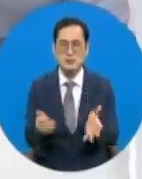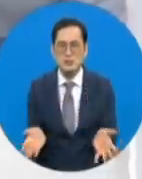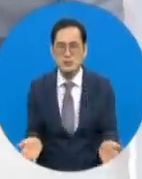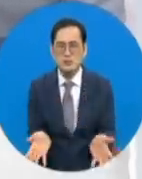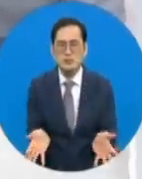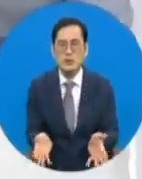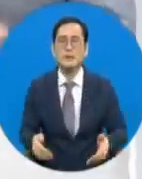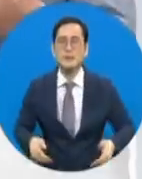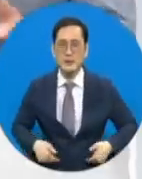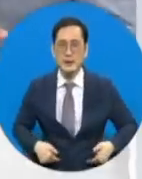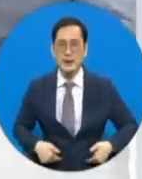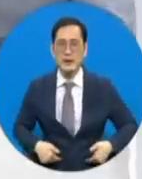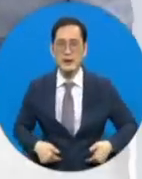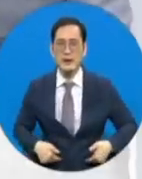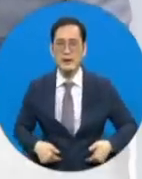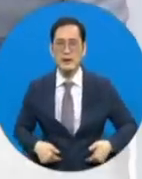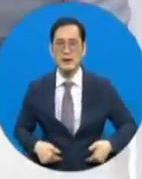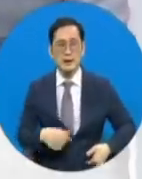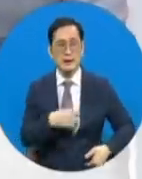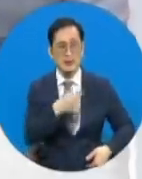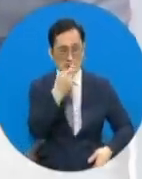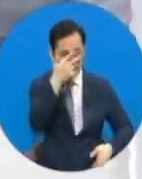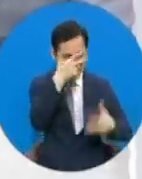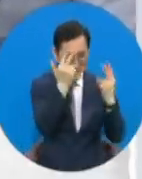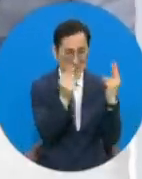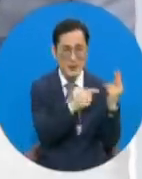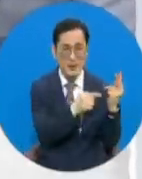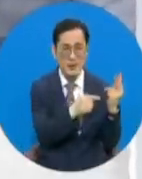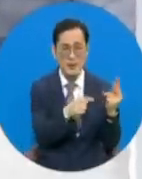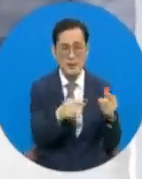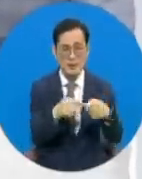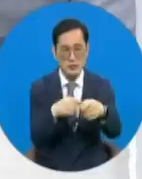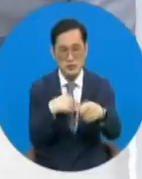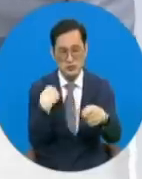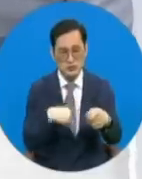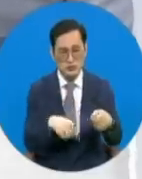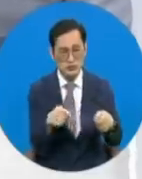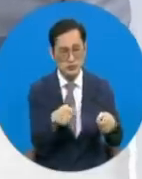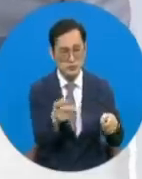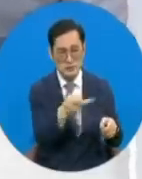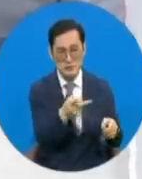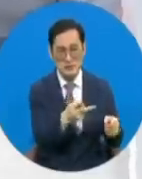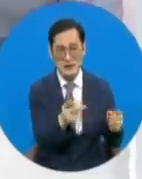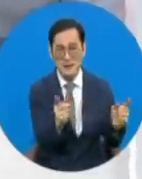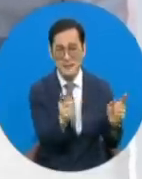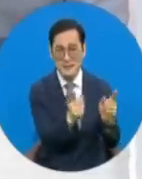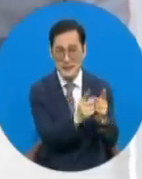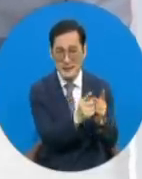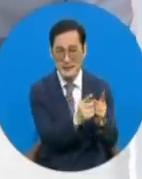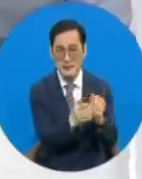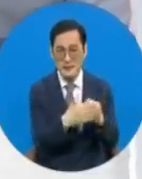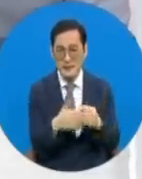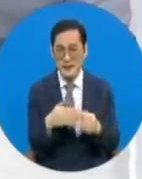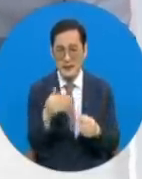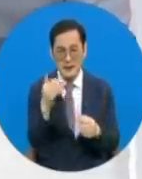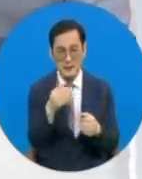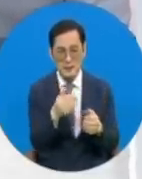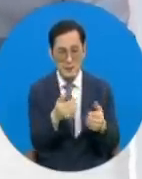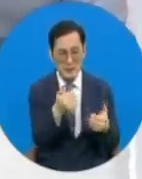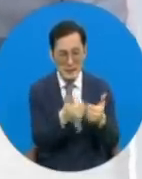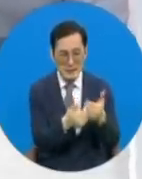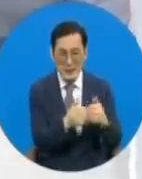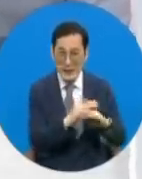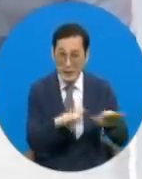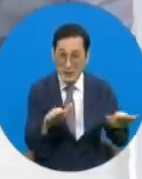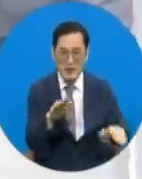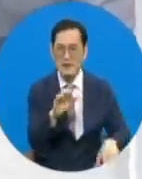야당 대표와 중국 대사가 이렇게 만났다고 한중 관계가 더 도와지고 그런 부분은 아니거든요. 따라서 이재명 대표 입장에서